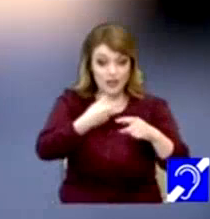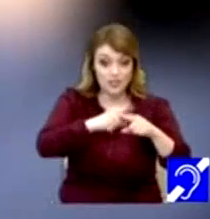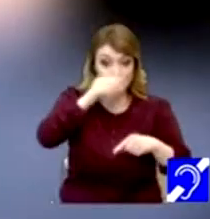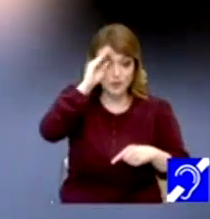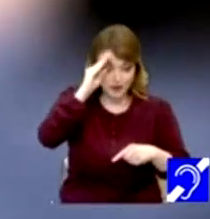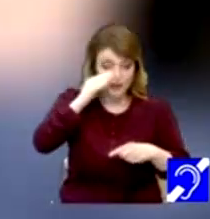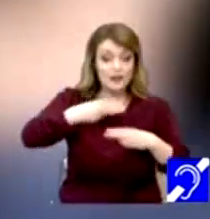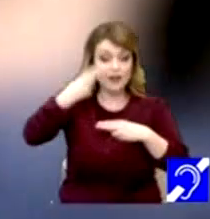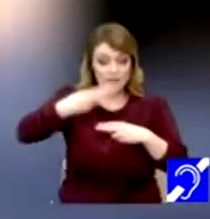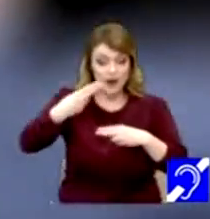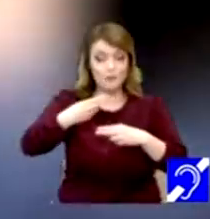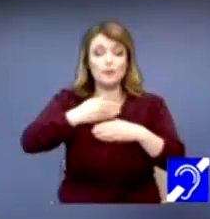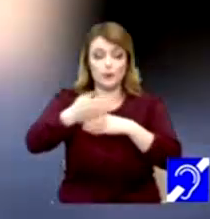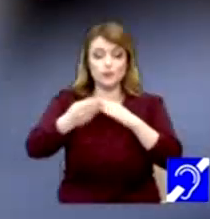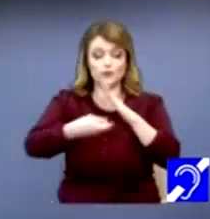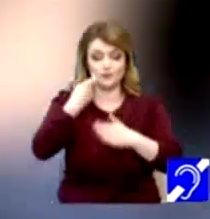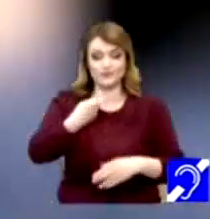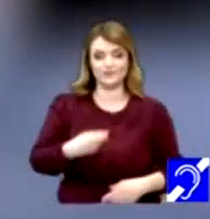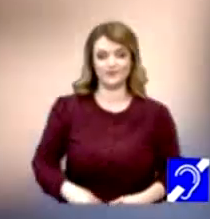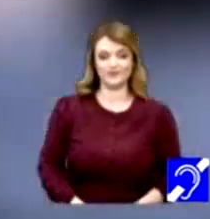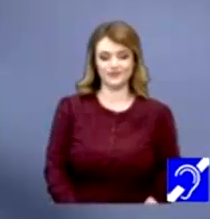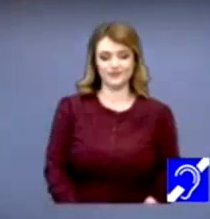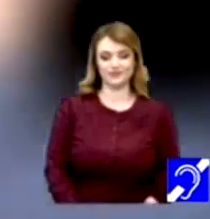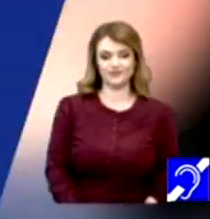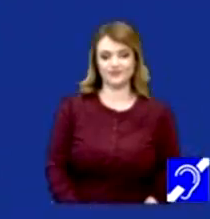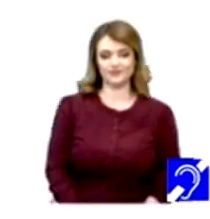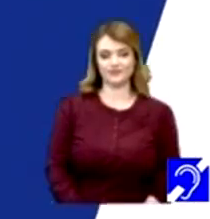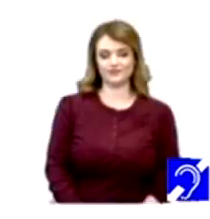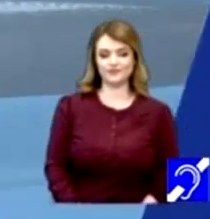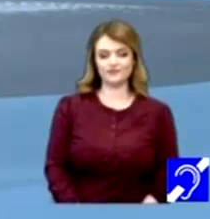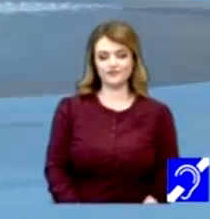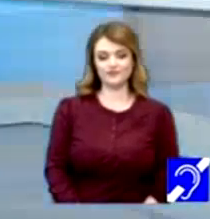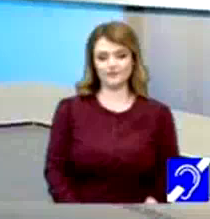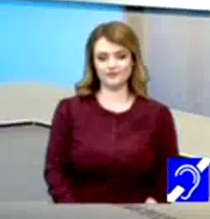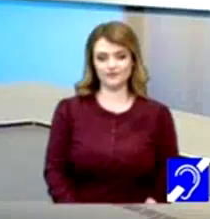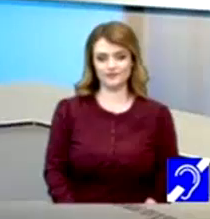serviciu în Vama de la Giurgiulești, aflați imediat în telejurnal.